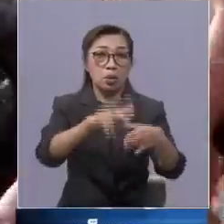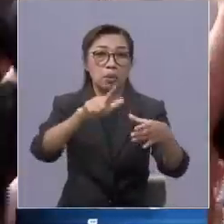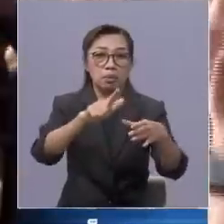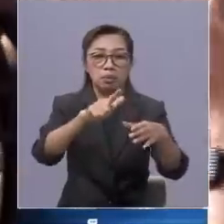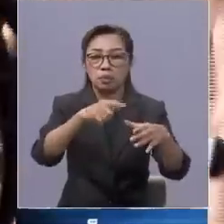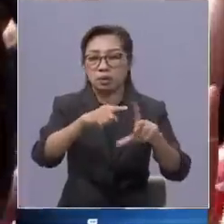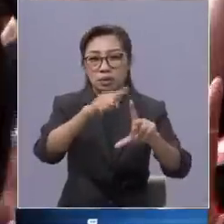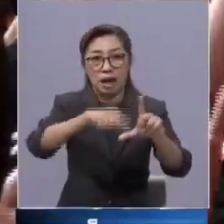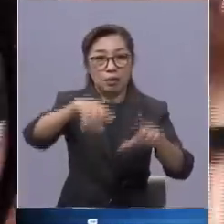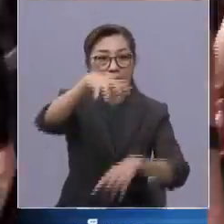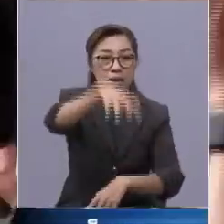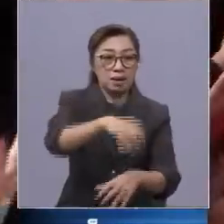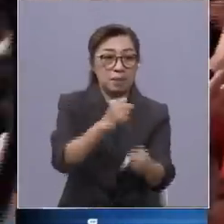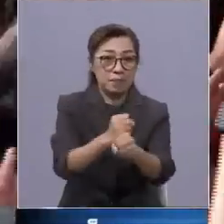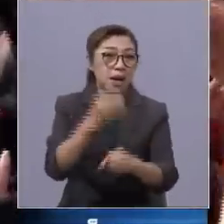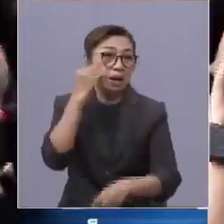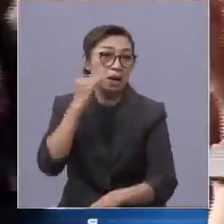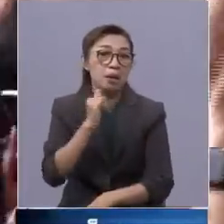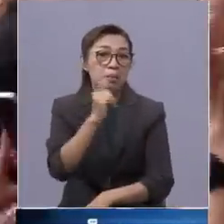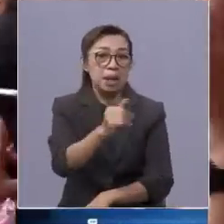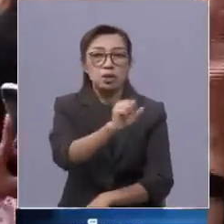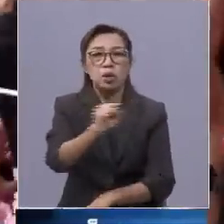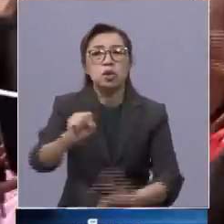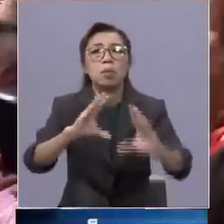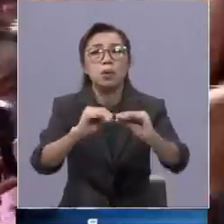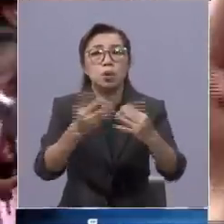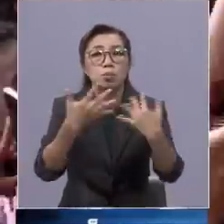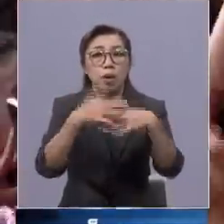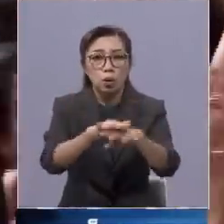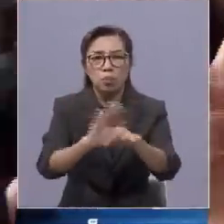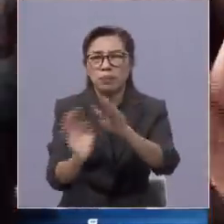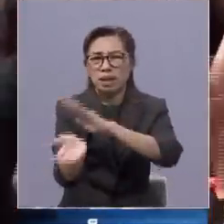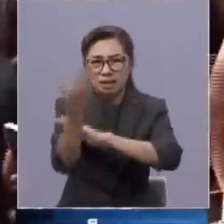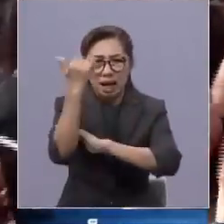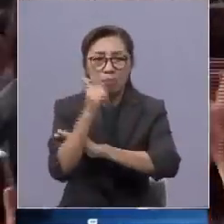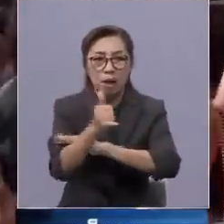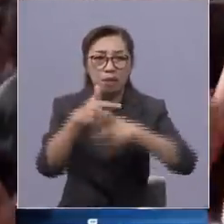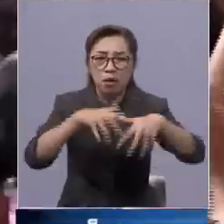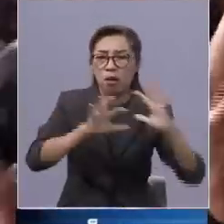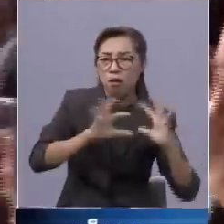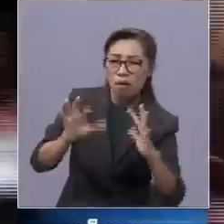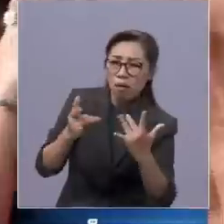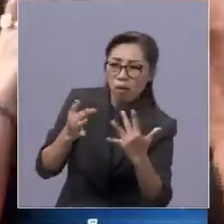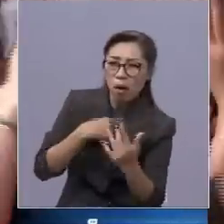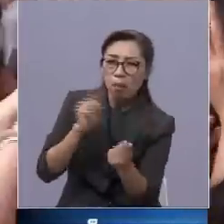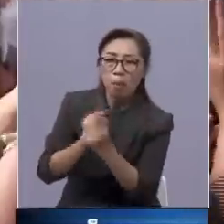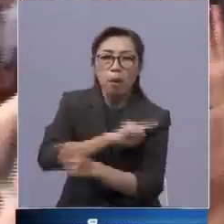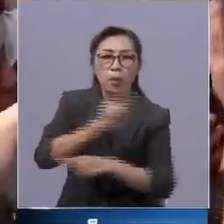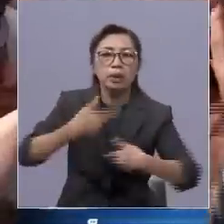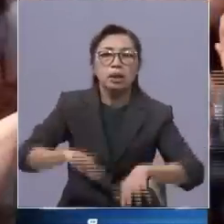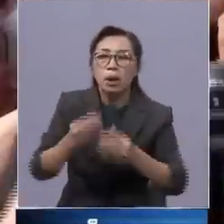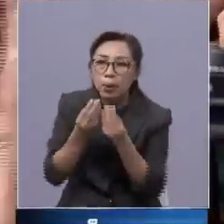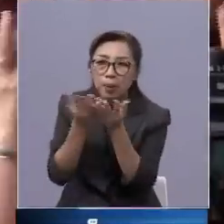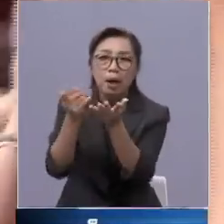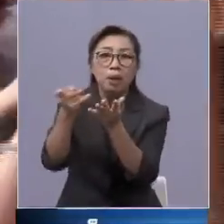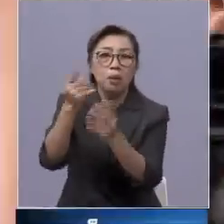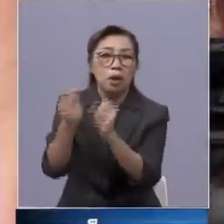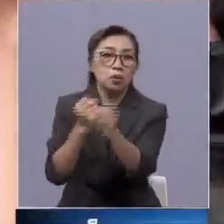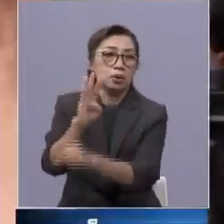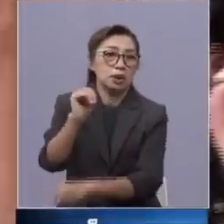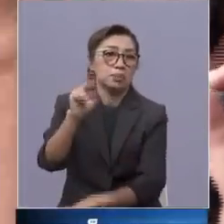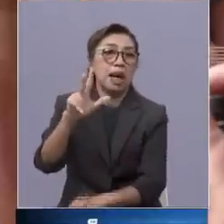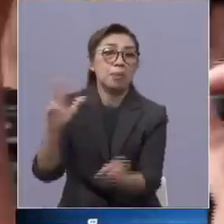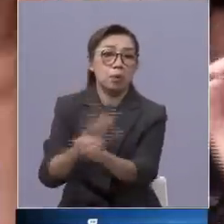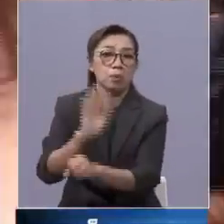ฮะแล้วก็เหมือนกับคุณพิธาเนี่ยไปประชุมส.ส.ไปตั้งแต่เช้าคนก็ไปรอดักเพื่อที่จะไปอวยพรวันคล้ายวันเกิดอายุครบ43